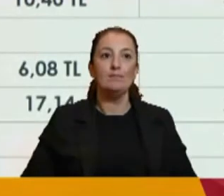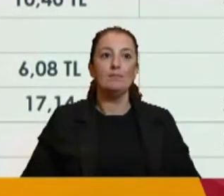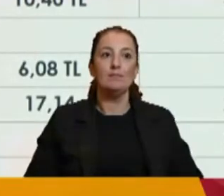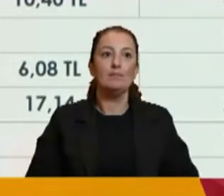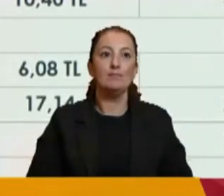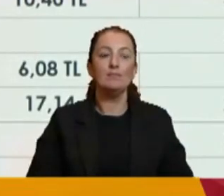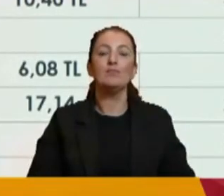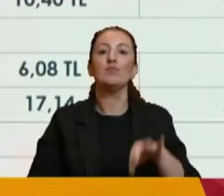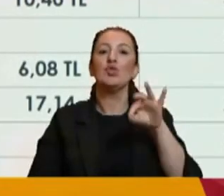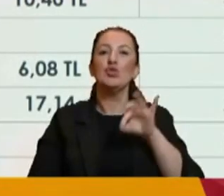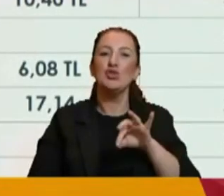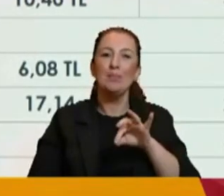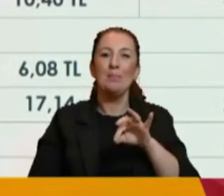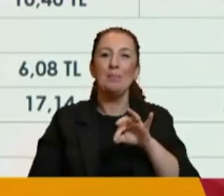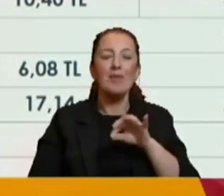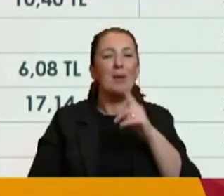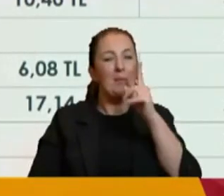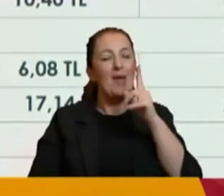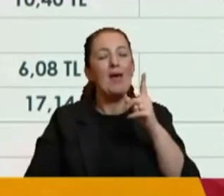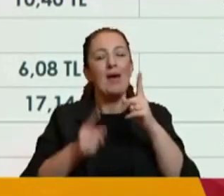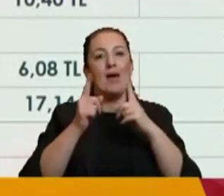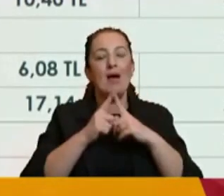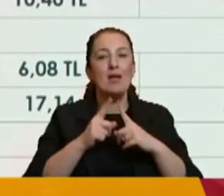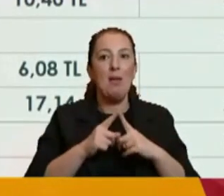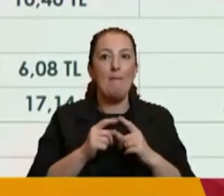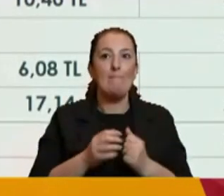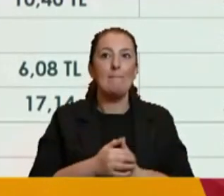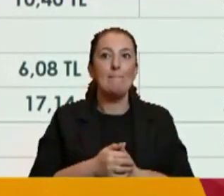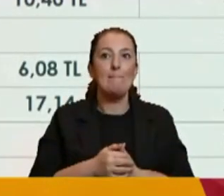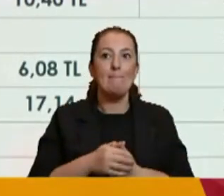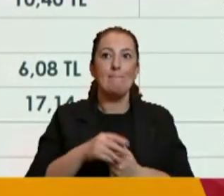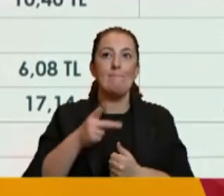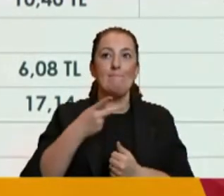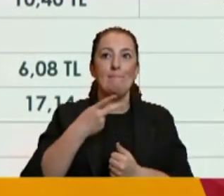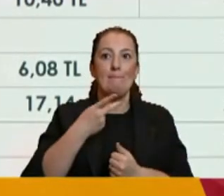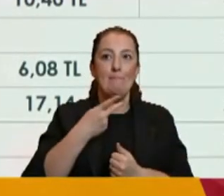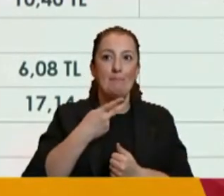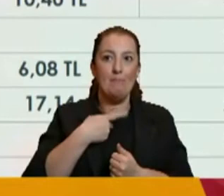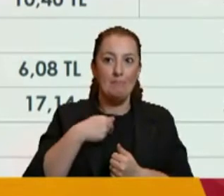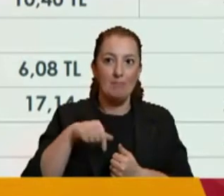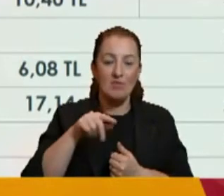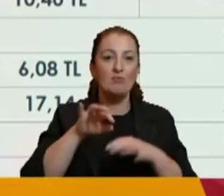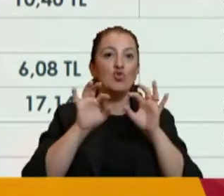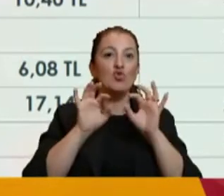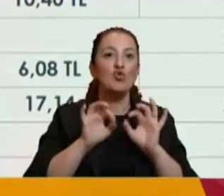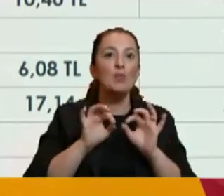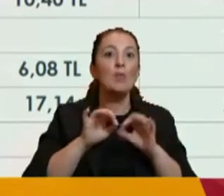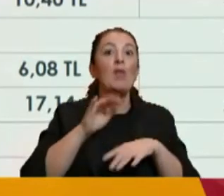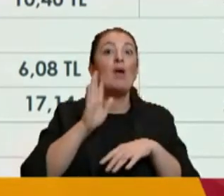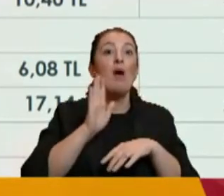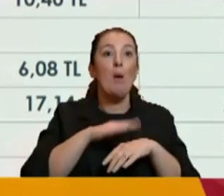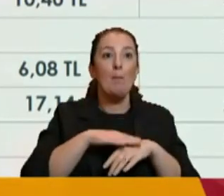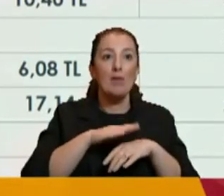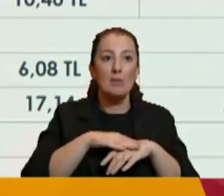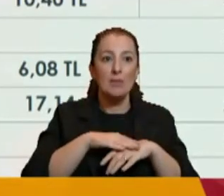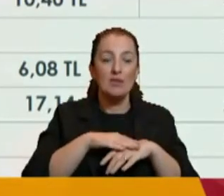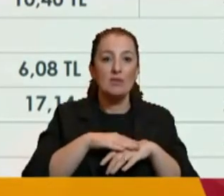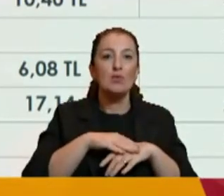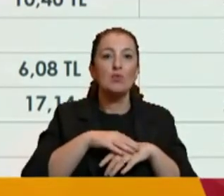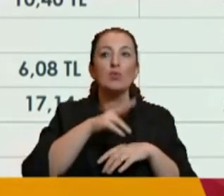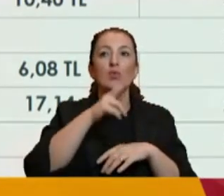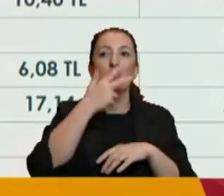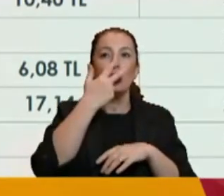Evet şimdi bir de şöyle bir hesap yaptık bizim şu anda uyguladığımız bezi